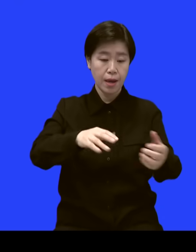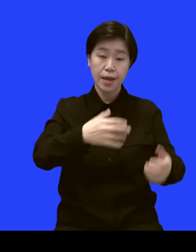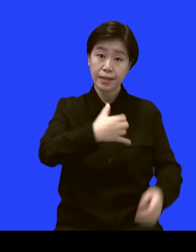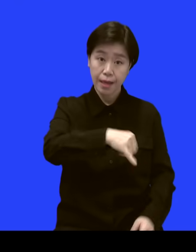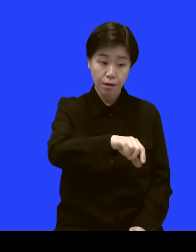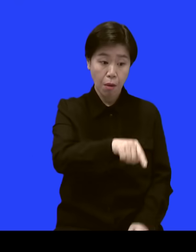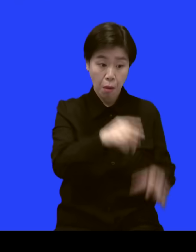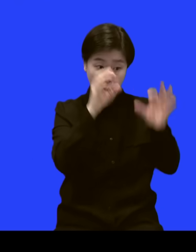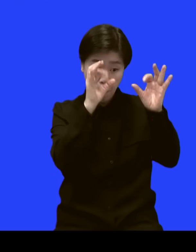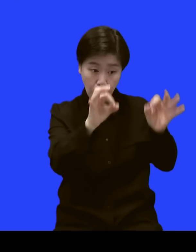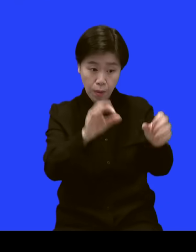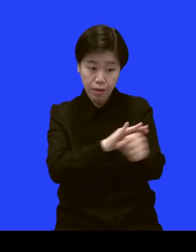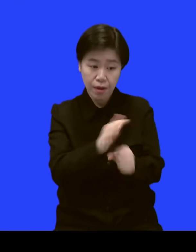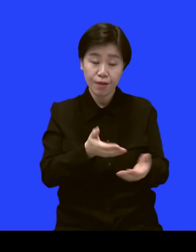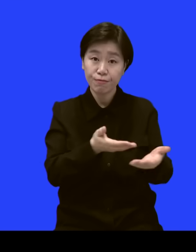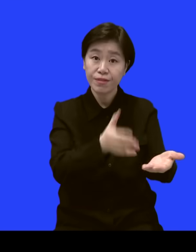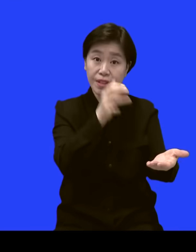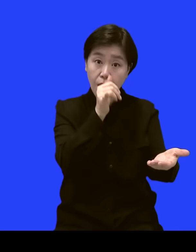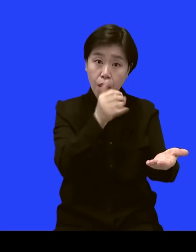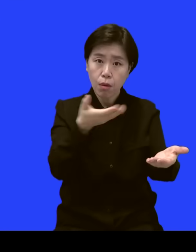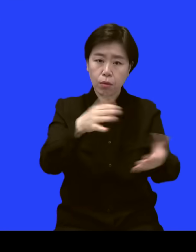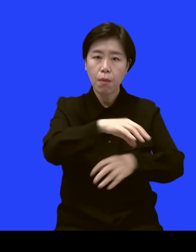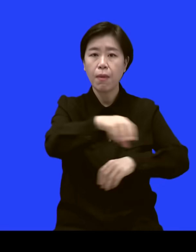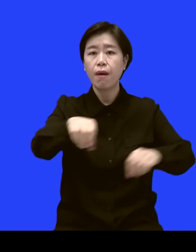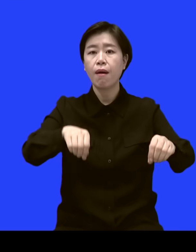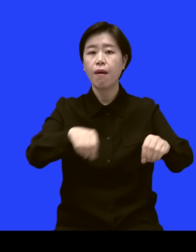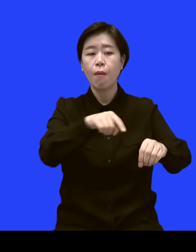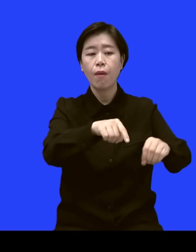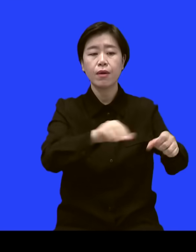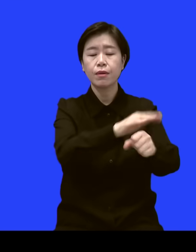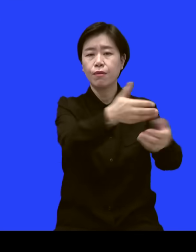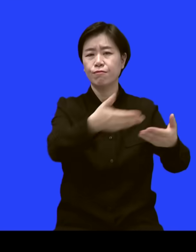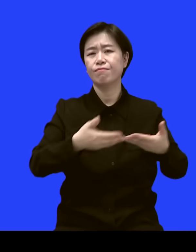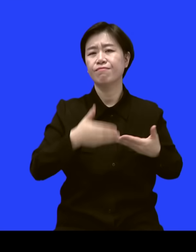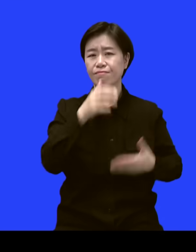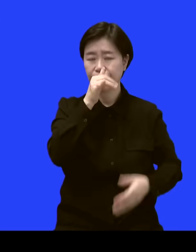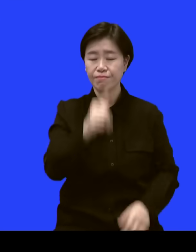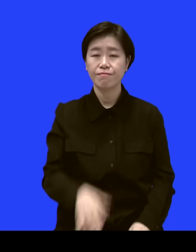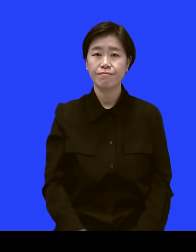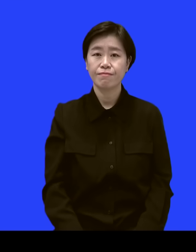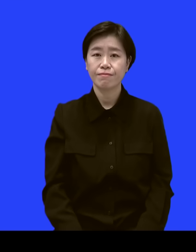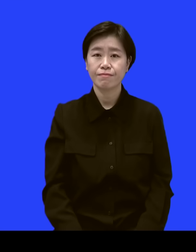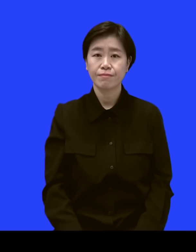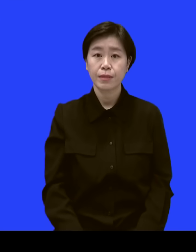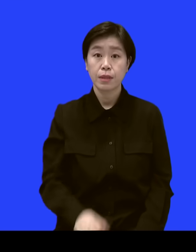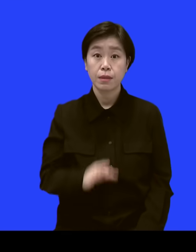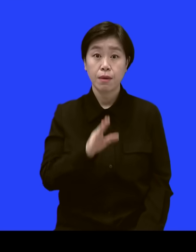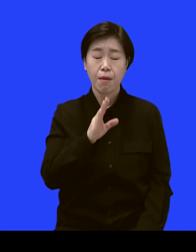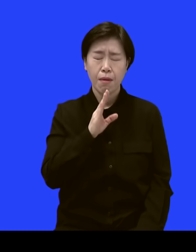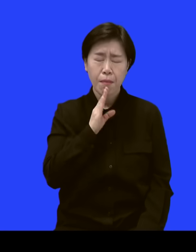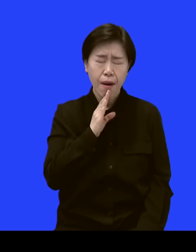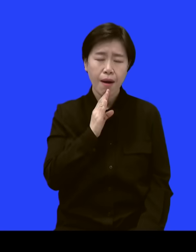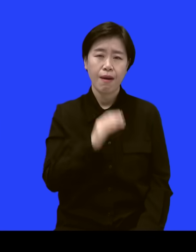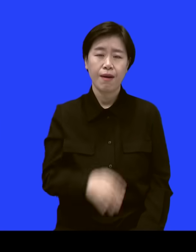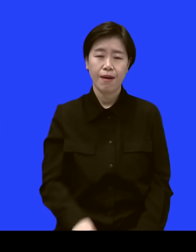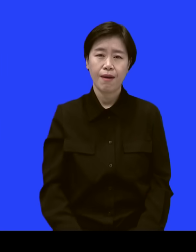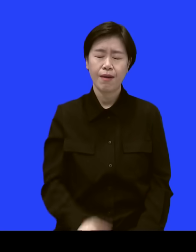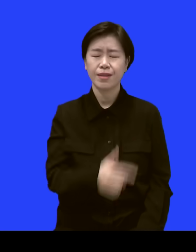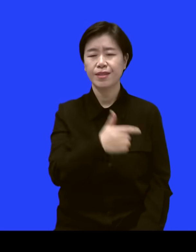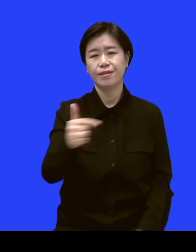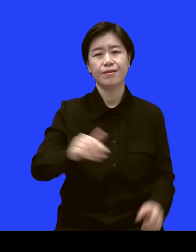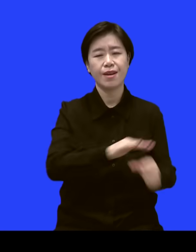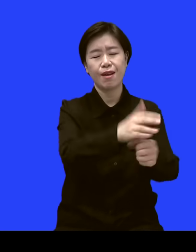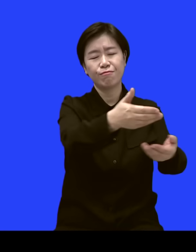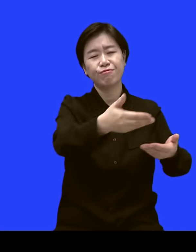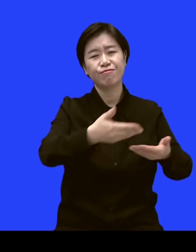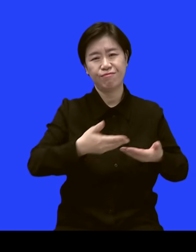부모를 그럼. 사랑하고 제가 네. 새 아이한테 정말 절대적인 무조건적인 사랑을 받은 거예요. 네네.